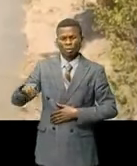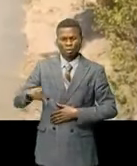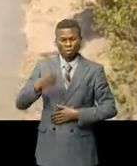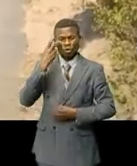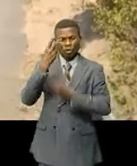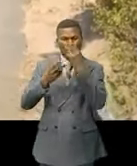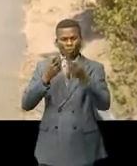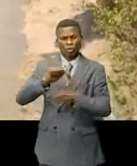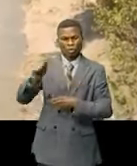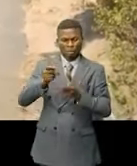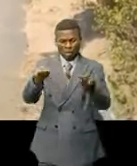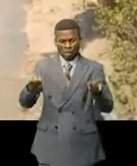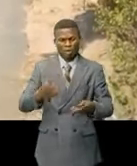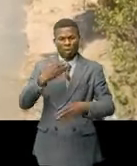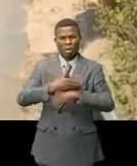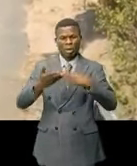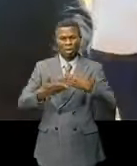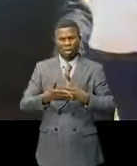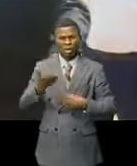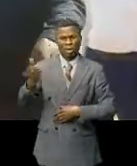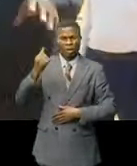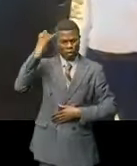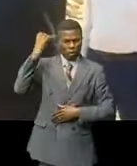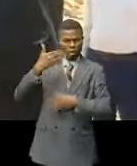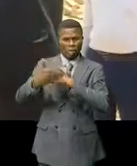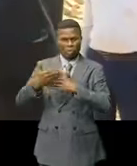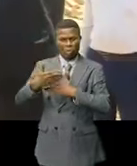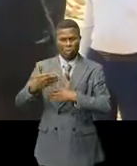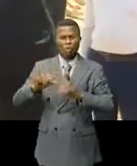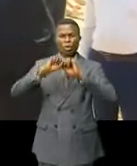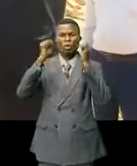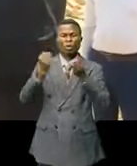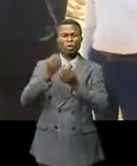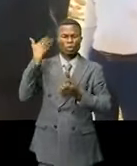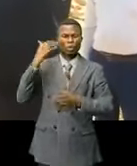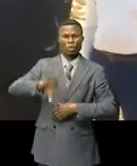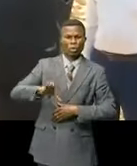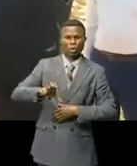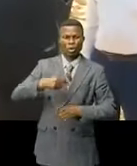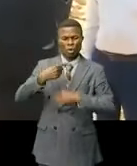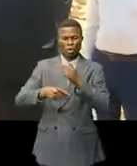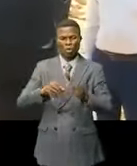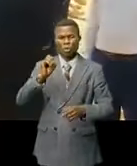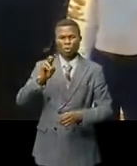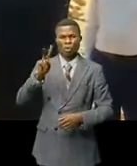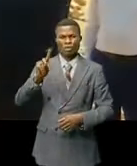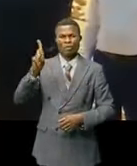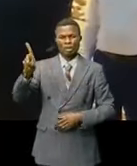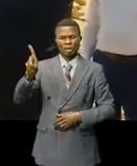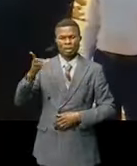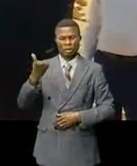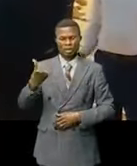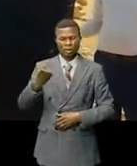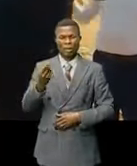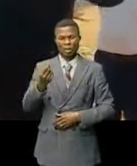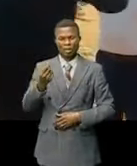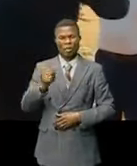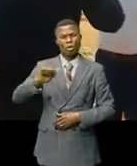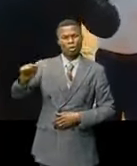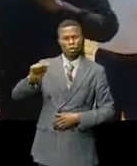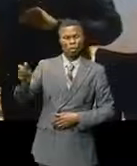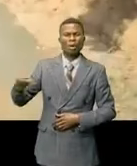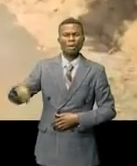une descente sur les chantiers de l'avenue Lumumba, non loin de la régie des eaux, amorcée par l'office de voirie et drainage de Lomami. Sous financement propre